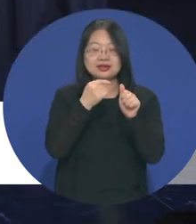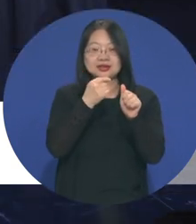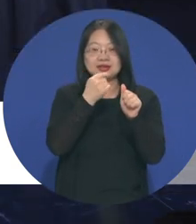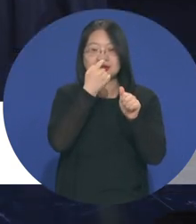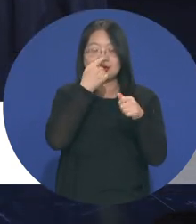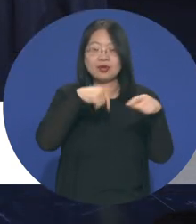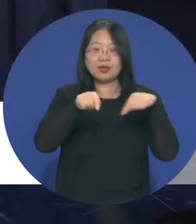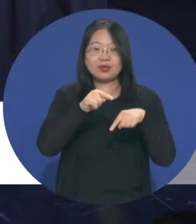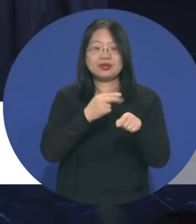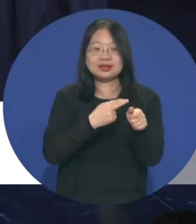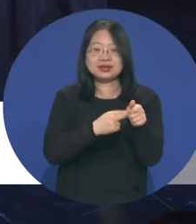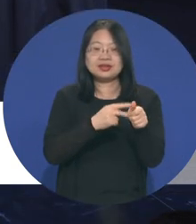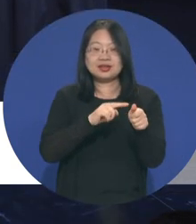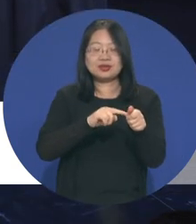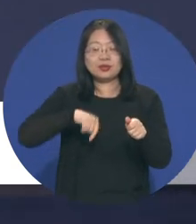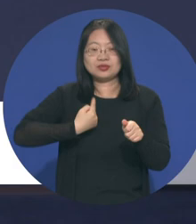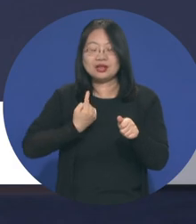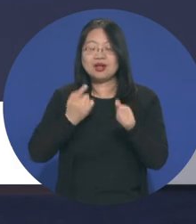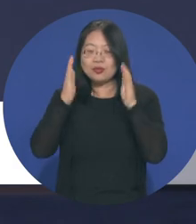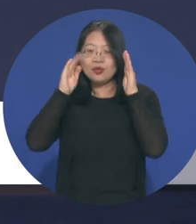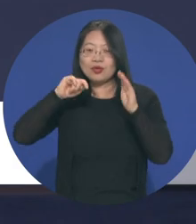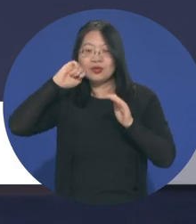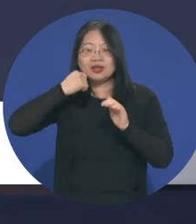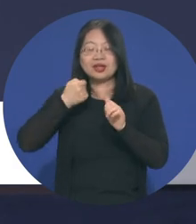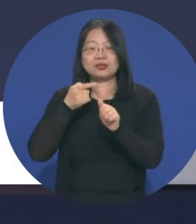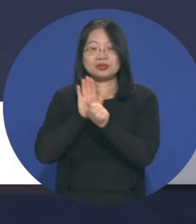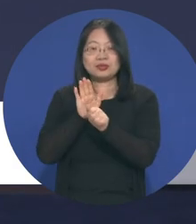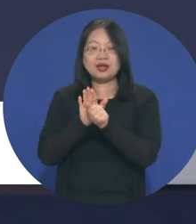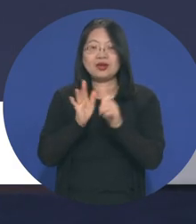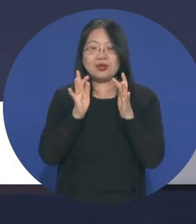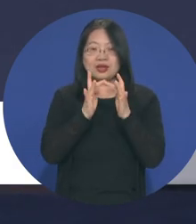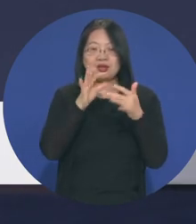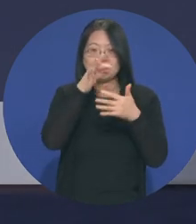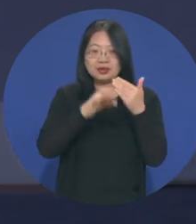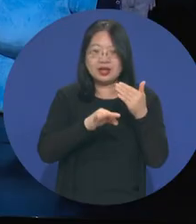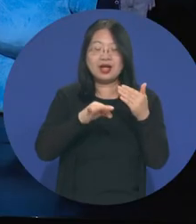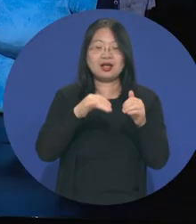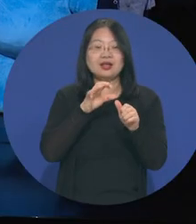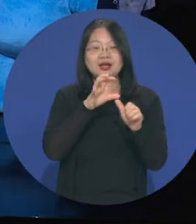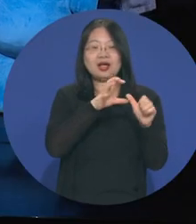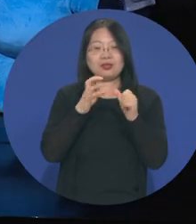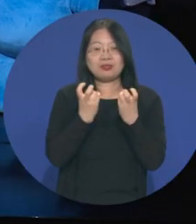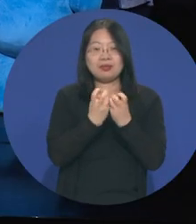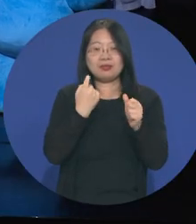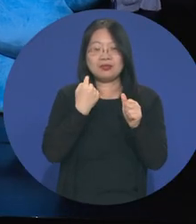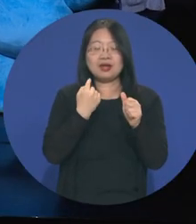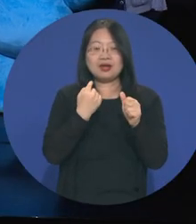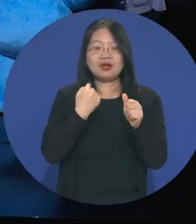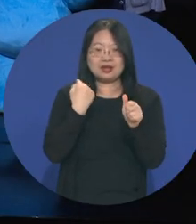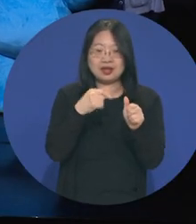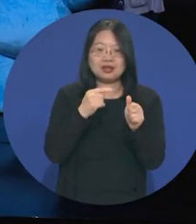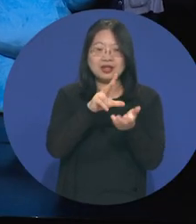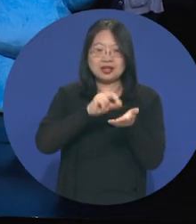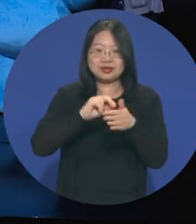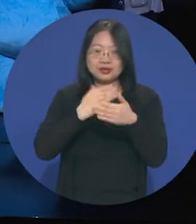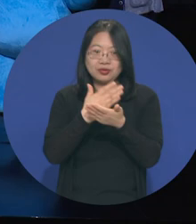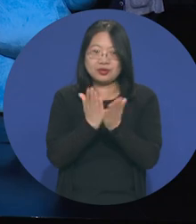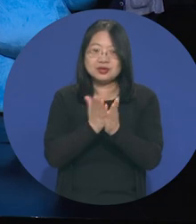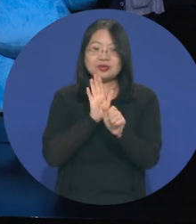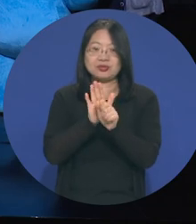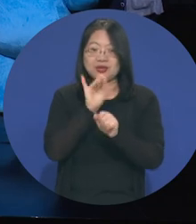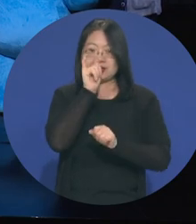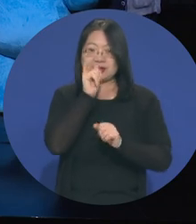어려워하는 청들의 계획수립과 온라인 텐츠 활용지원 건반을 돕게 됩니다